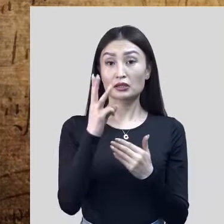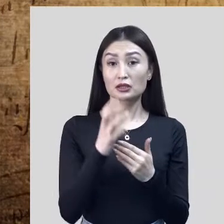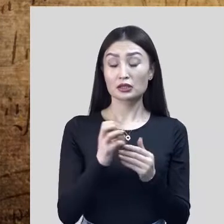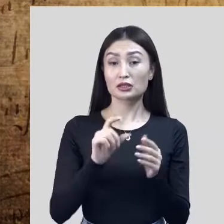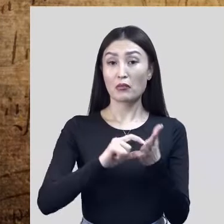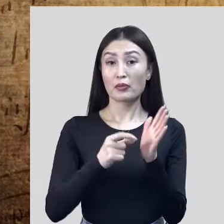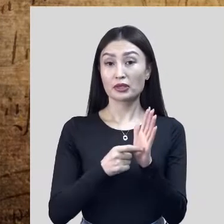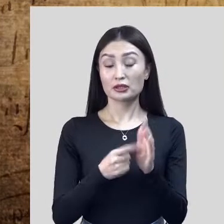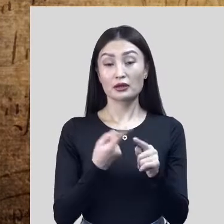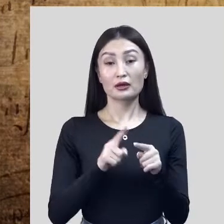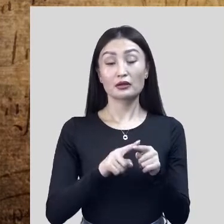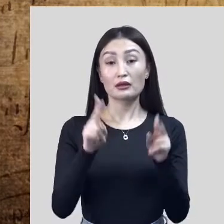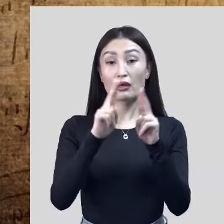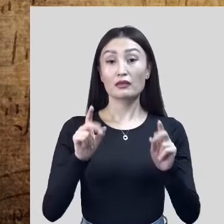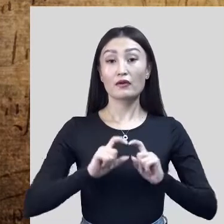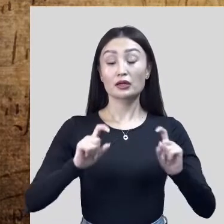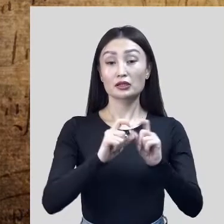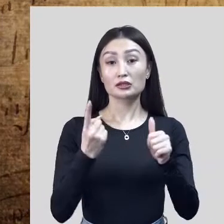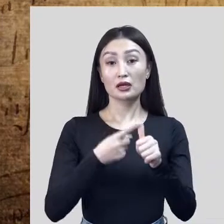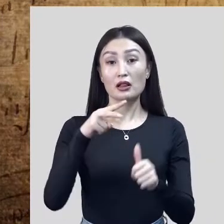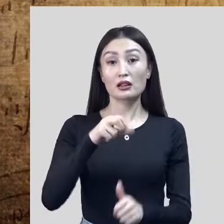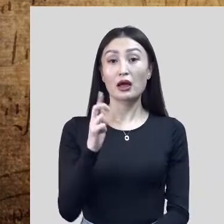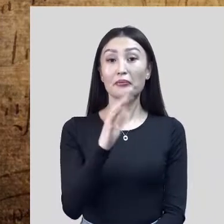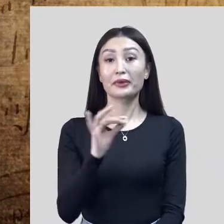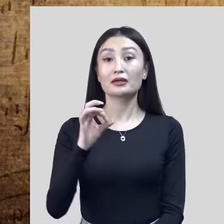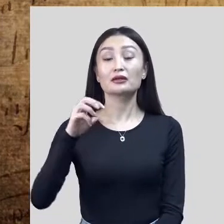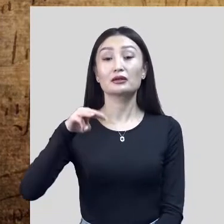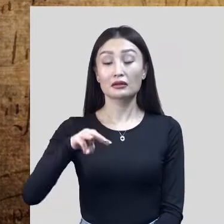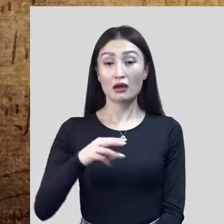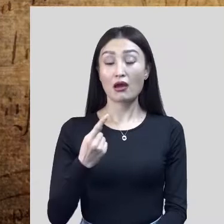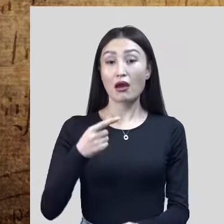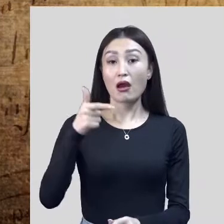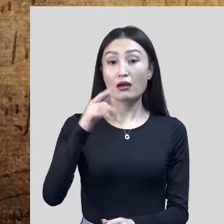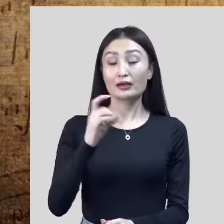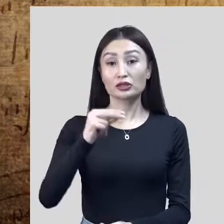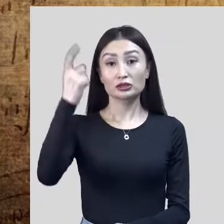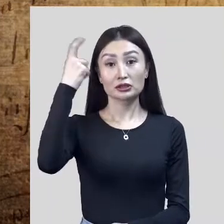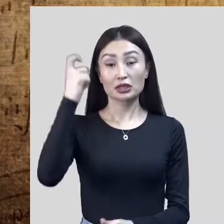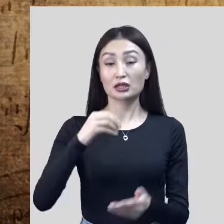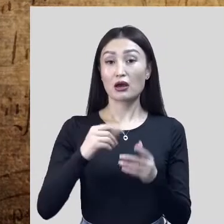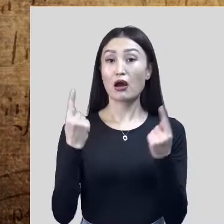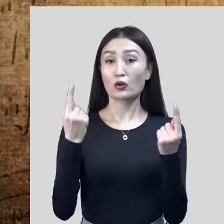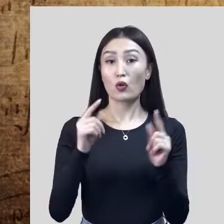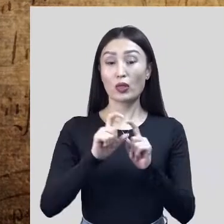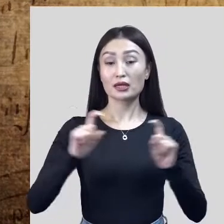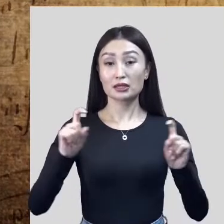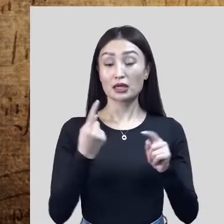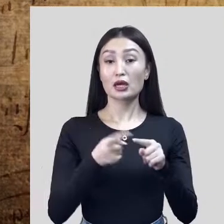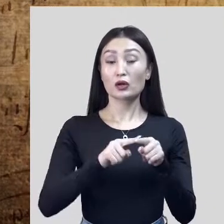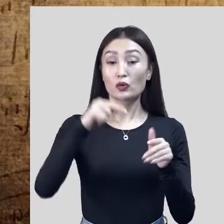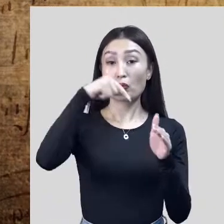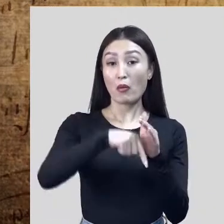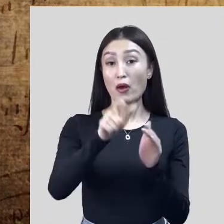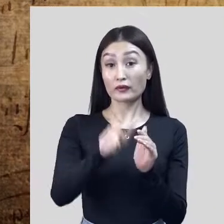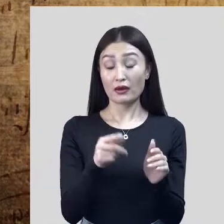300 помещений. Этот дворец греки назвали лабиринтом. В греческих мифах он описывается как огромное здание, попав в которое